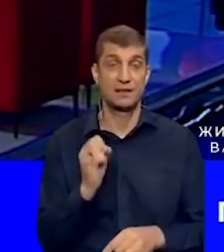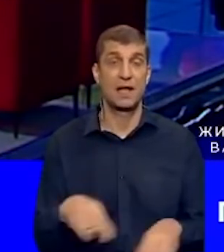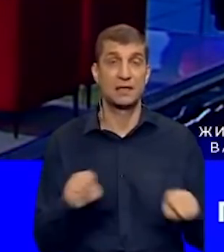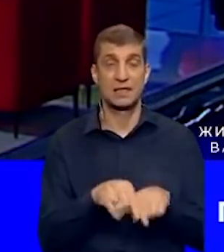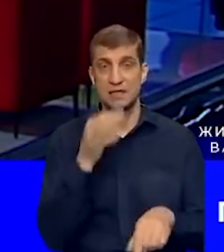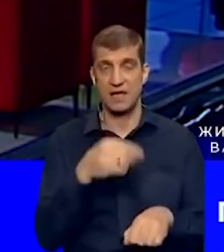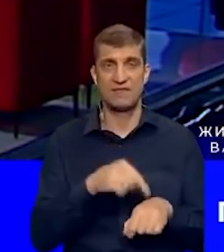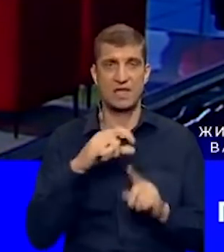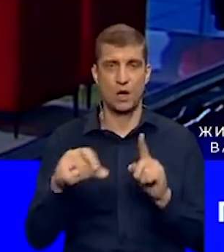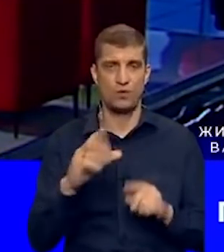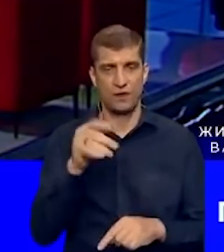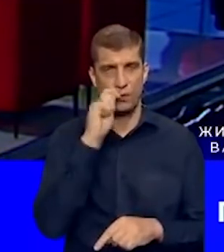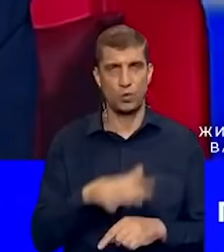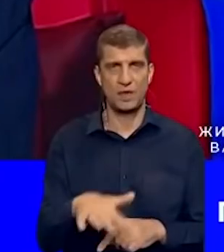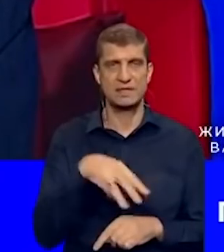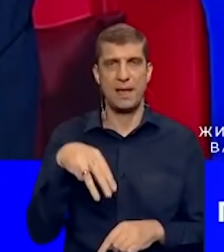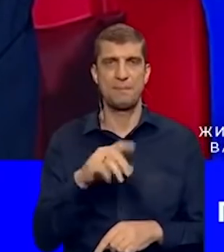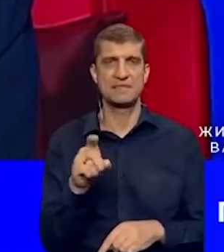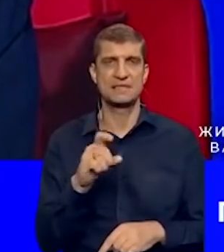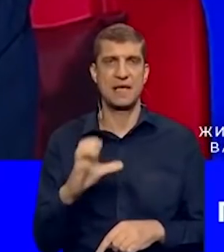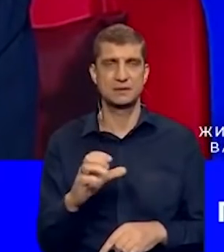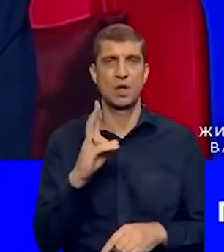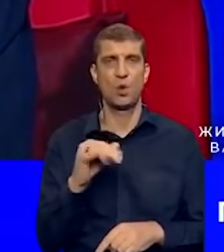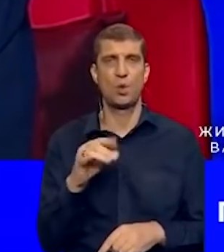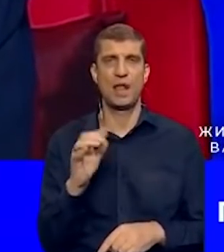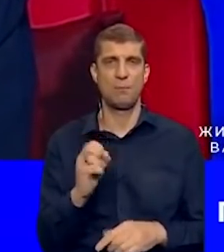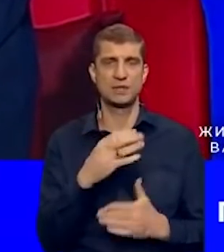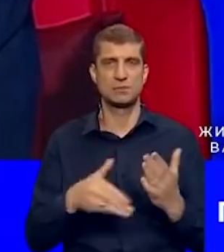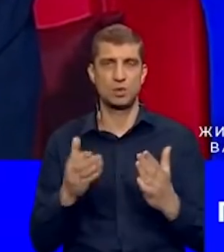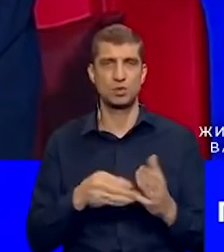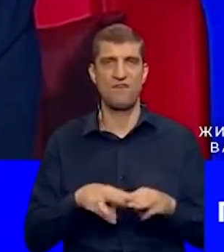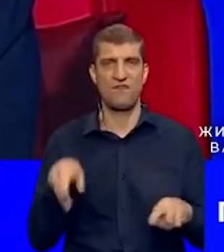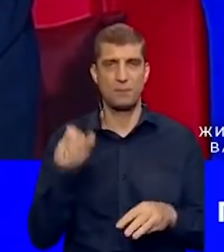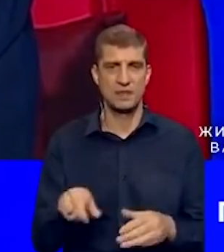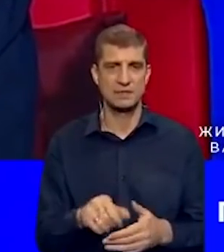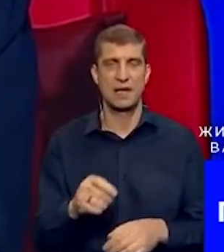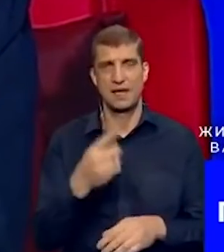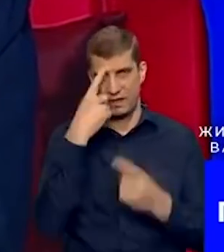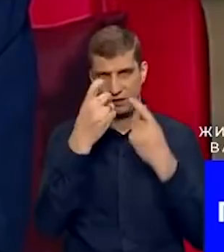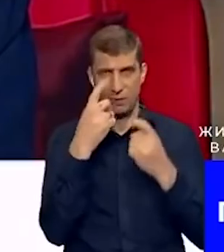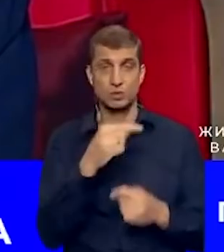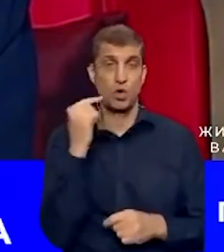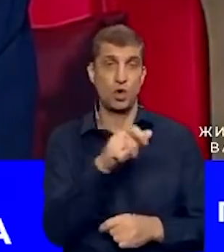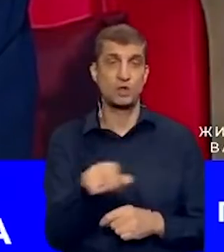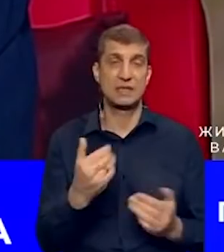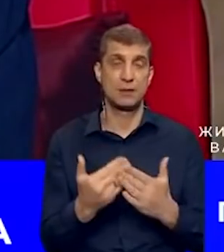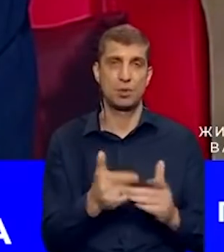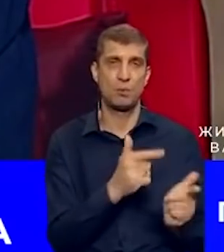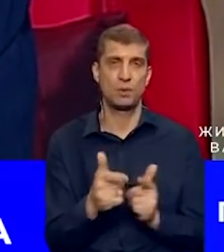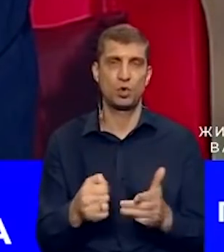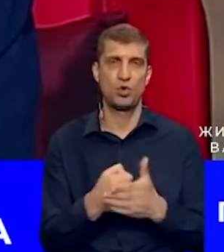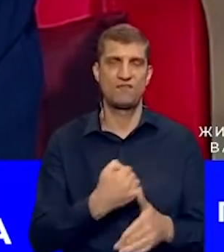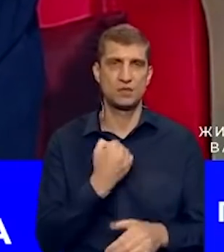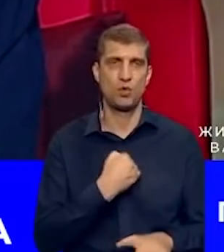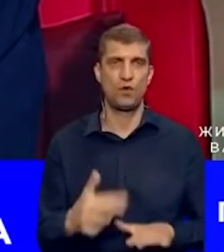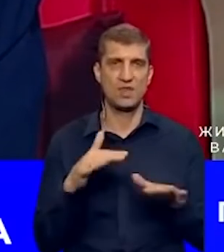такі заяви відреагували в українському МЗС. Кулеба спростував міністр інформацію росіян про нібито підготовку до